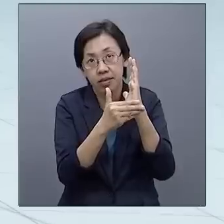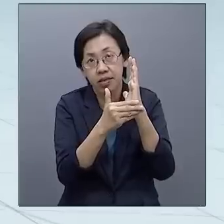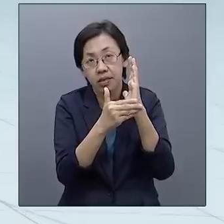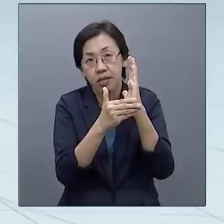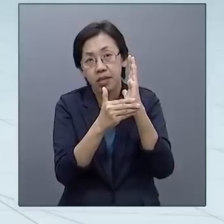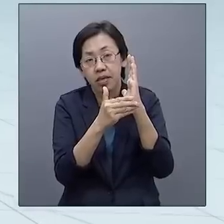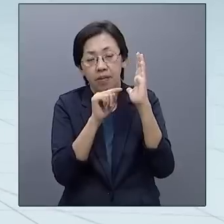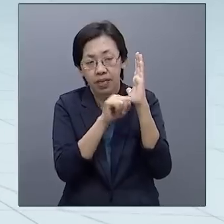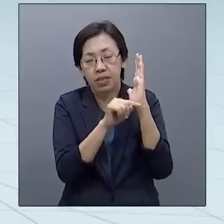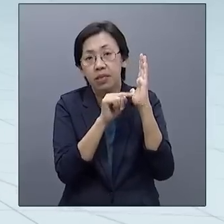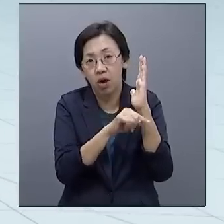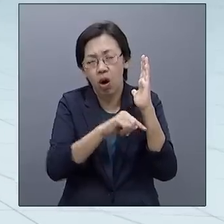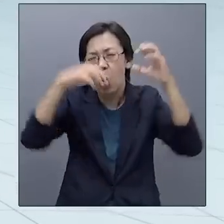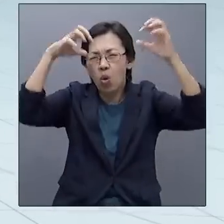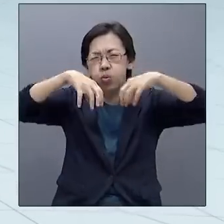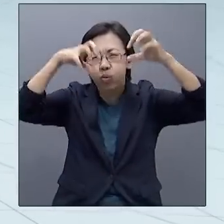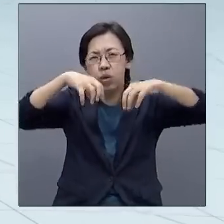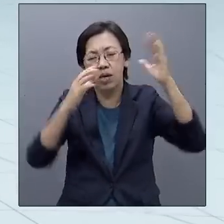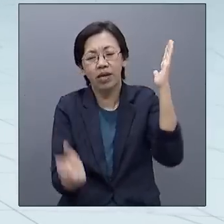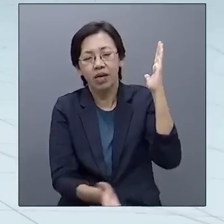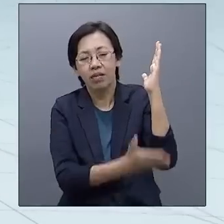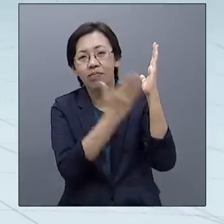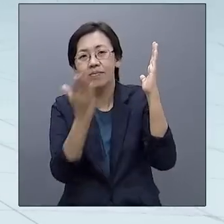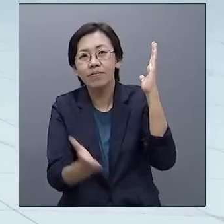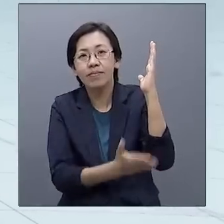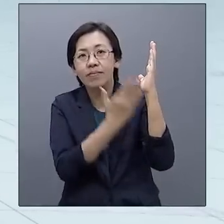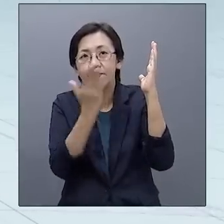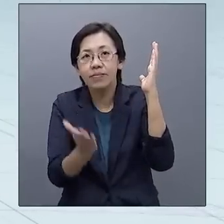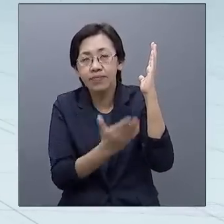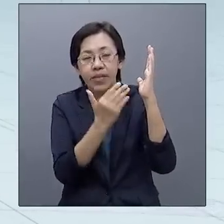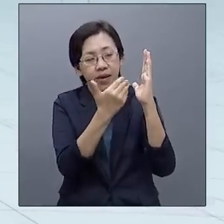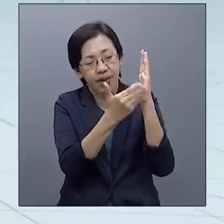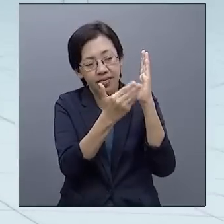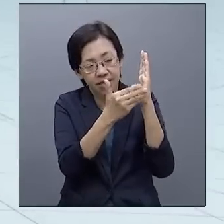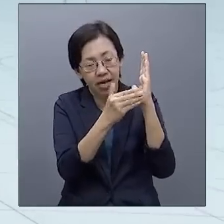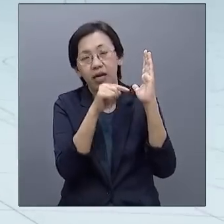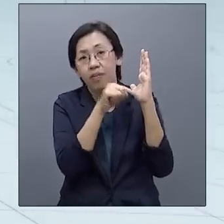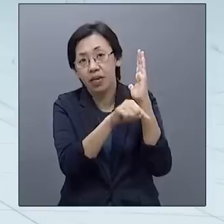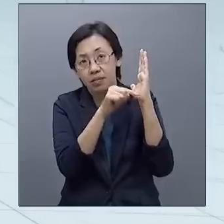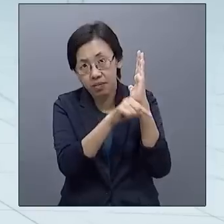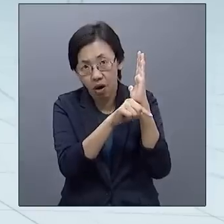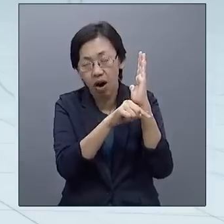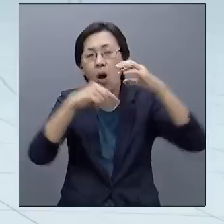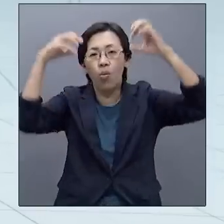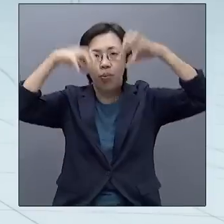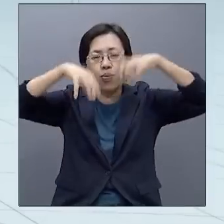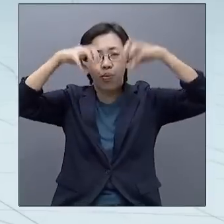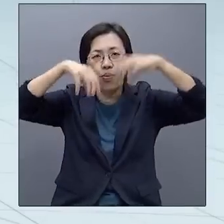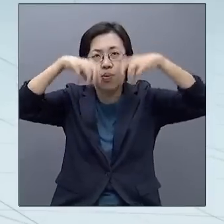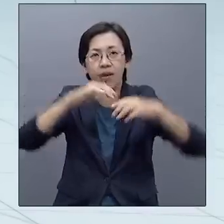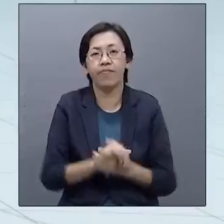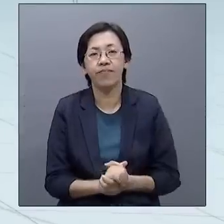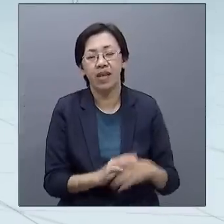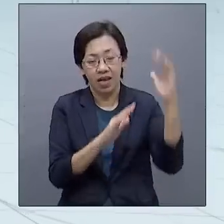วณภาคตะวันออกเกิดจากกระแสลมใต้ที่พัดเข้ามาปกคลุมภาคอีสานตอนล่างภาคตะวันออกนะคะส่วนบริเวณพื้นที่ภาค